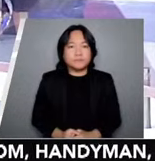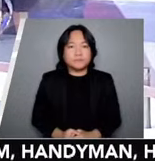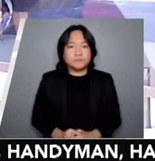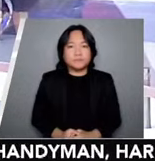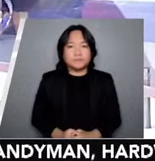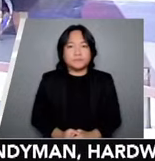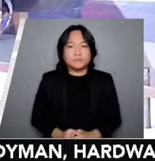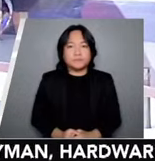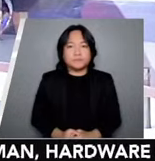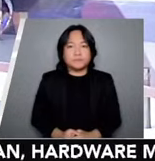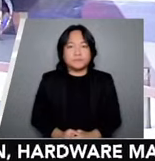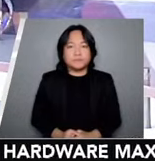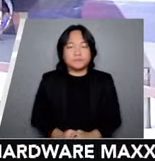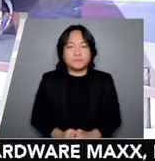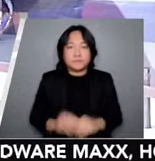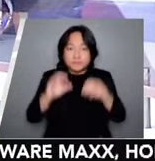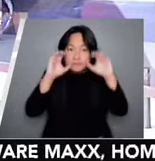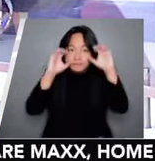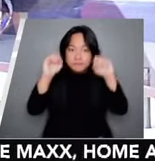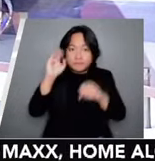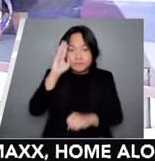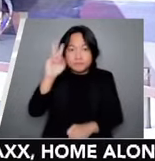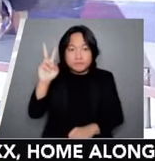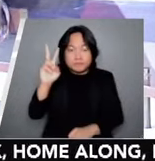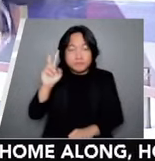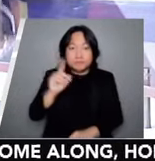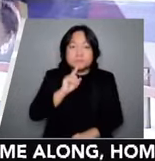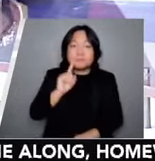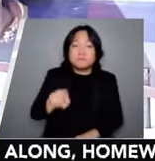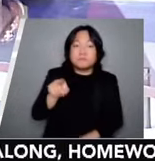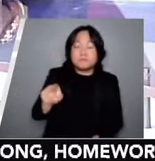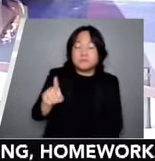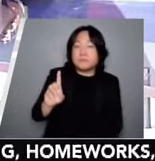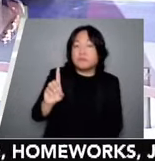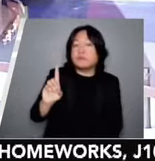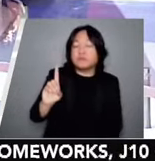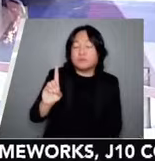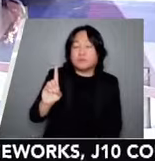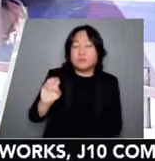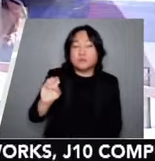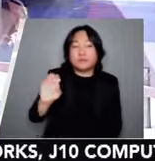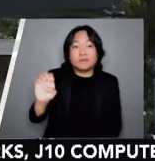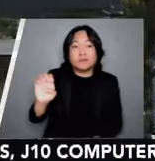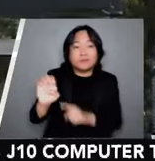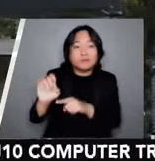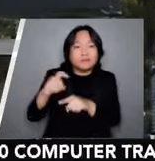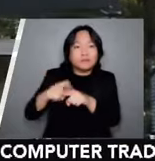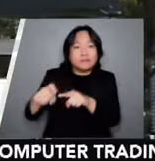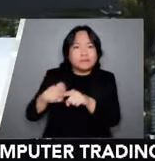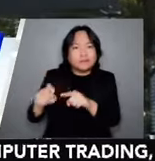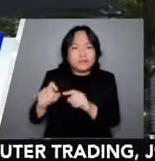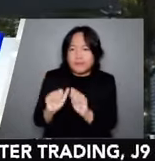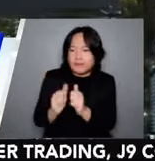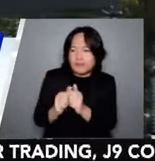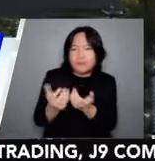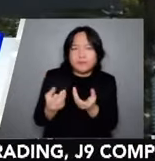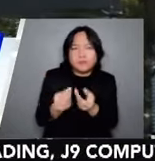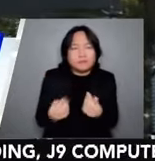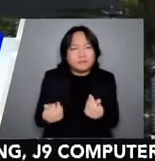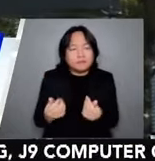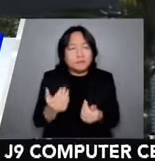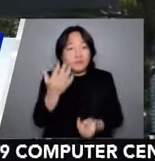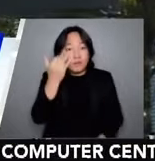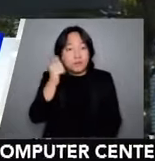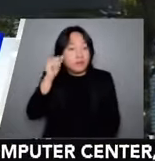Inatasan ni Pangulong Bongbong Marcos ang Department of Energy na tugunan ang problema sa kuryente. Kasunod yan ang pag-anunsyo kahapon ng National Grid Corporation